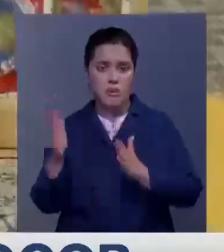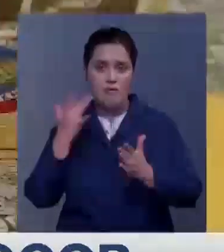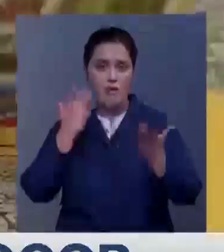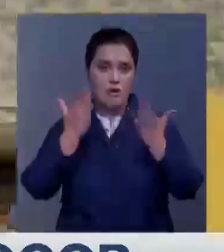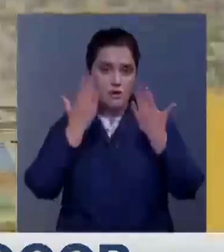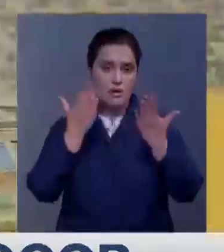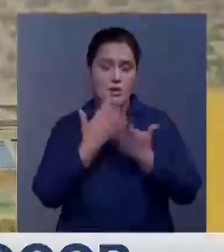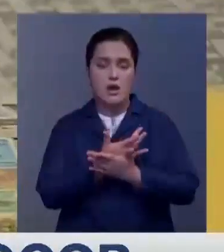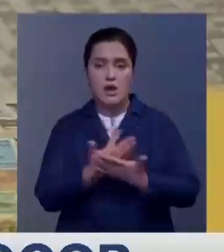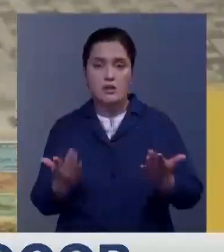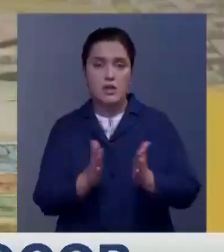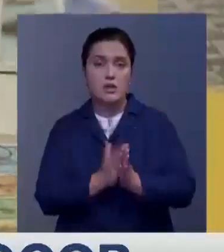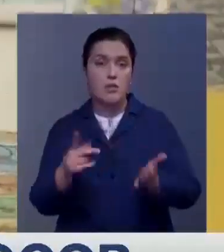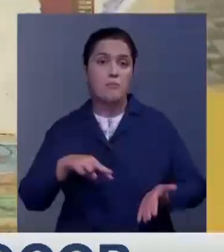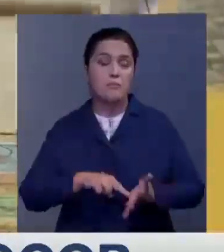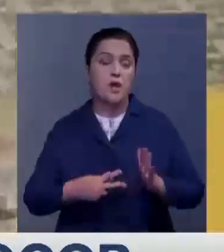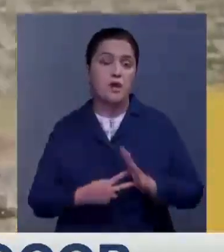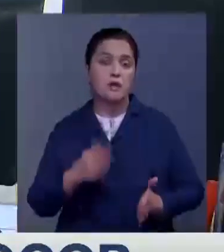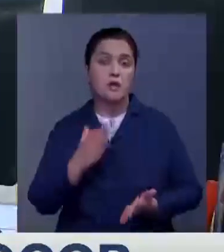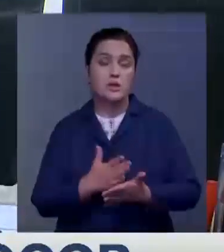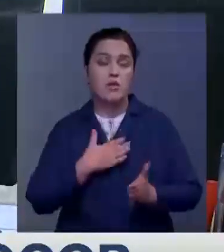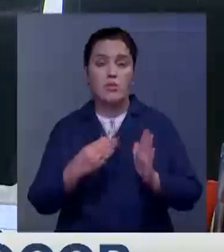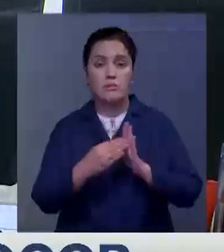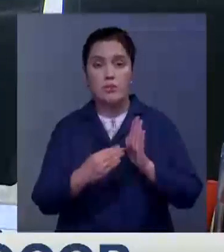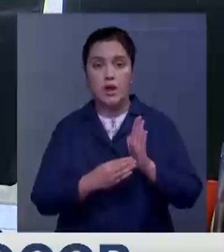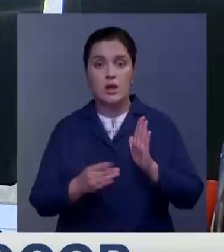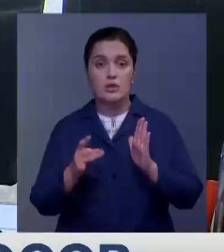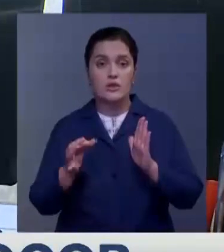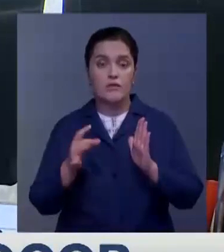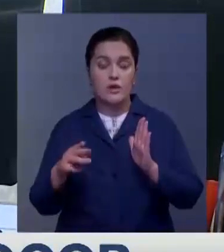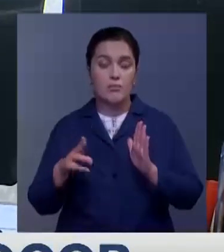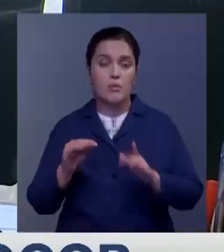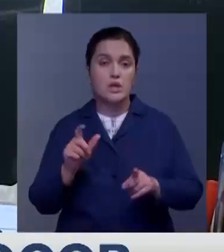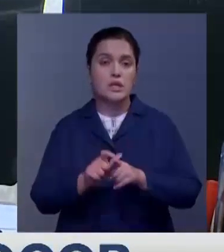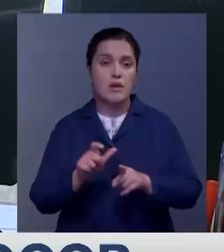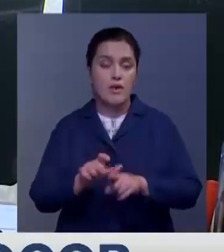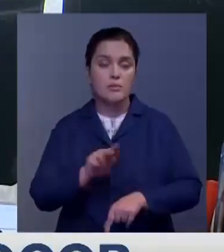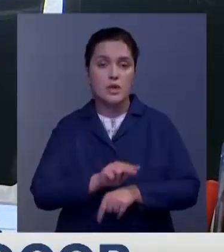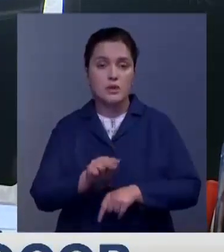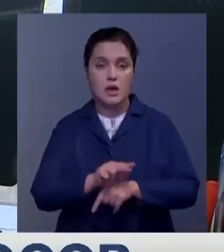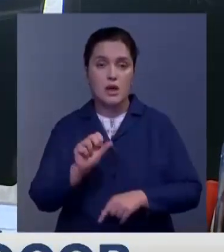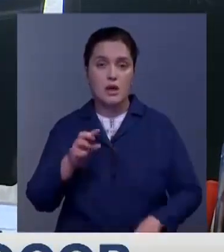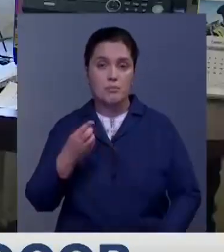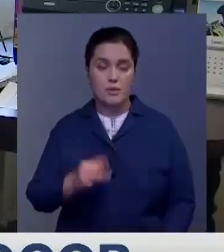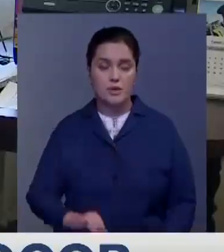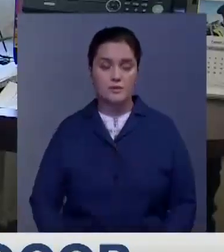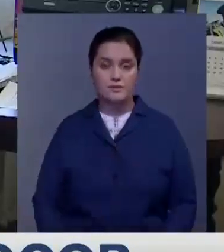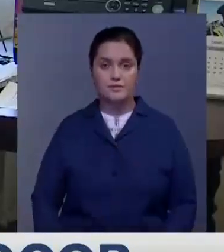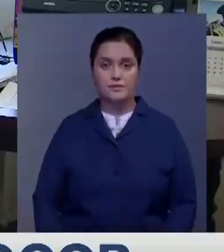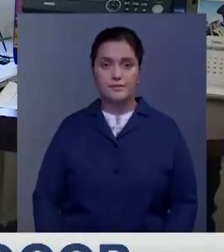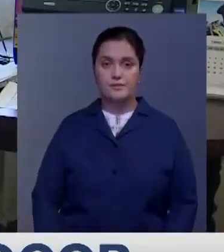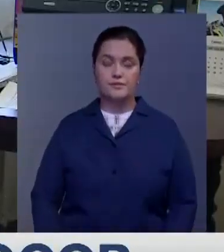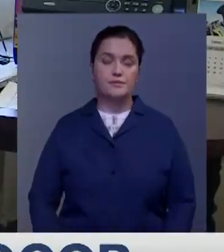чтением энциклопедии. В планах Жусипа Хисимова составить кроссворд по словам назидания Абая. Бахытгуль Укасова, Ерзат